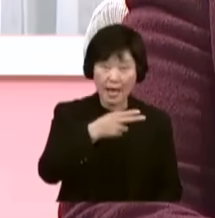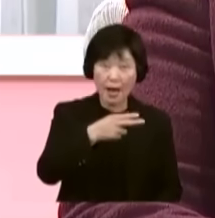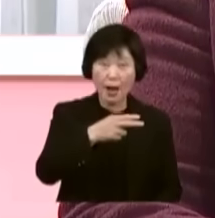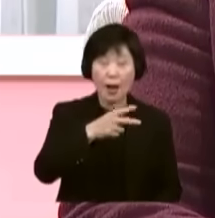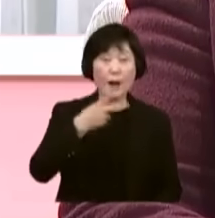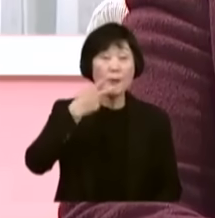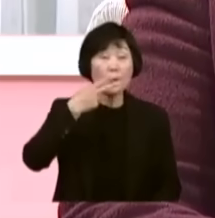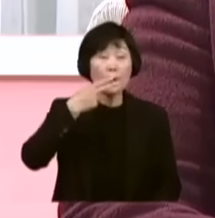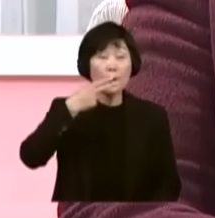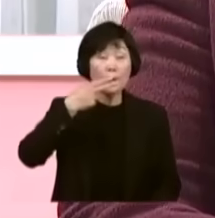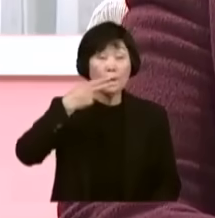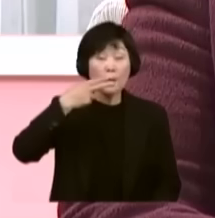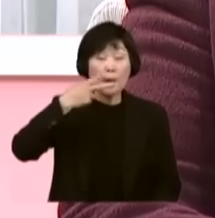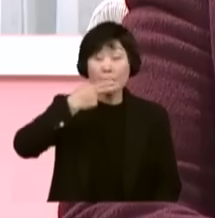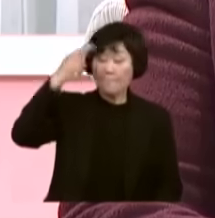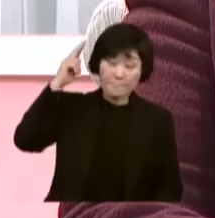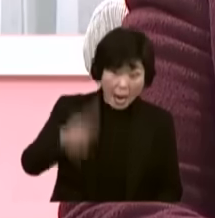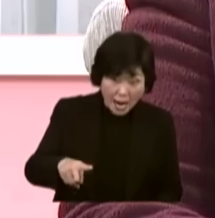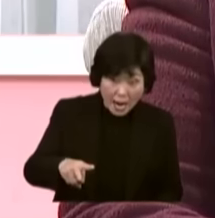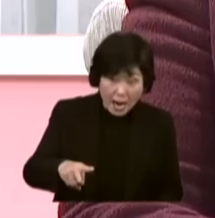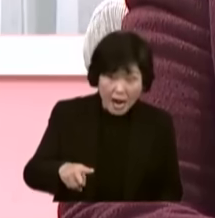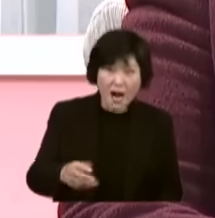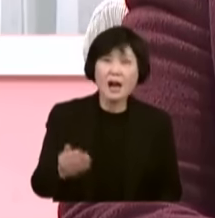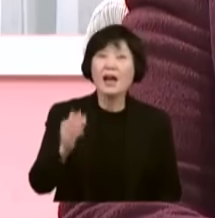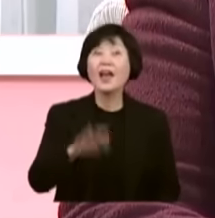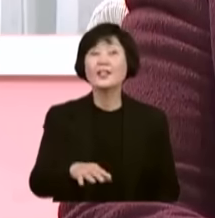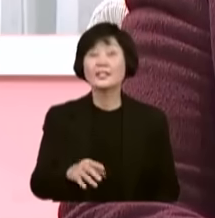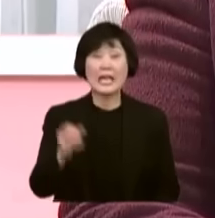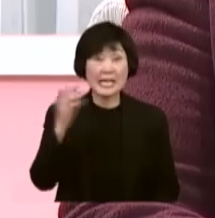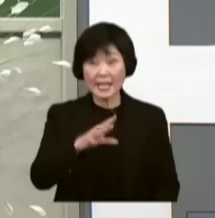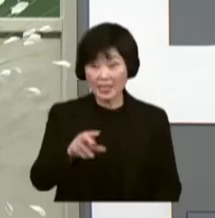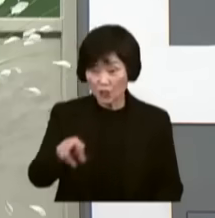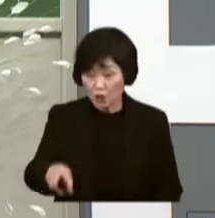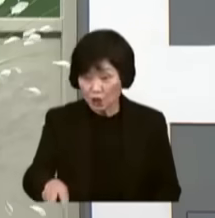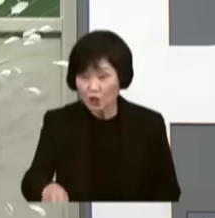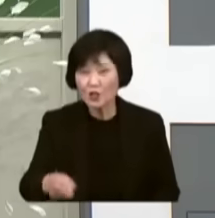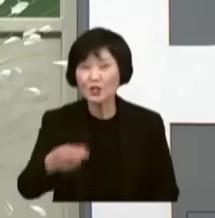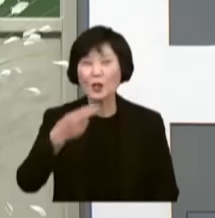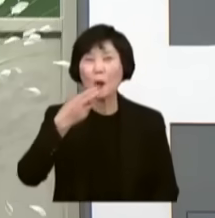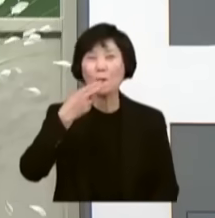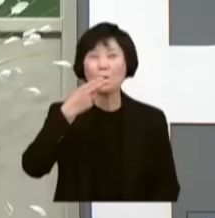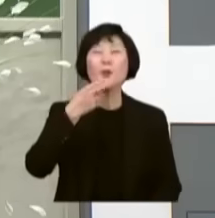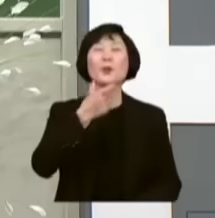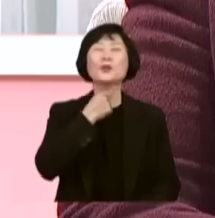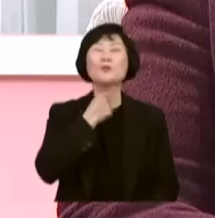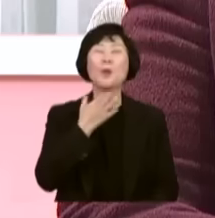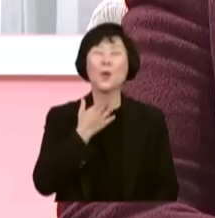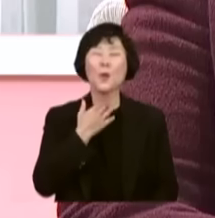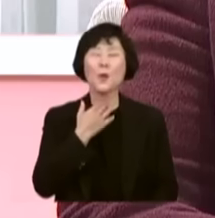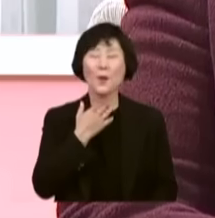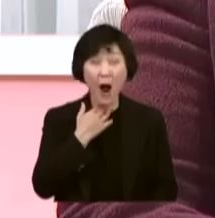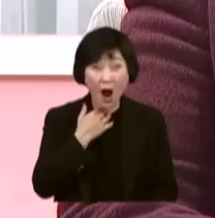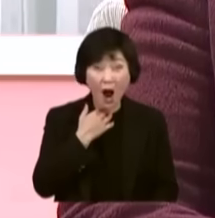쫙 빨고 네. 탁 버렸대요. 네. 그랬는데 너무 주워서 피고 싶더래요. 다시. 불이 아직 안 꺼졌으니까.